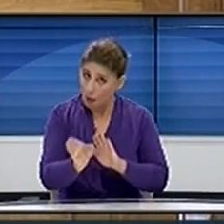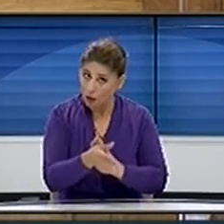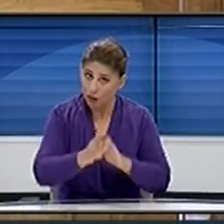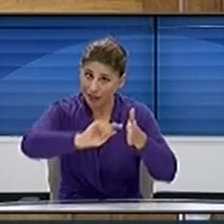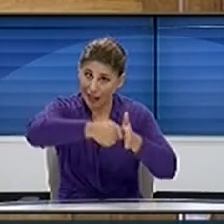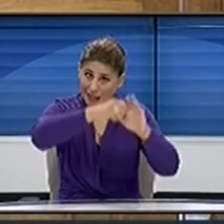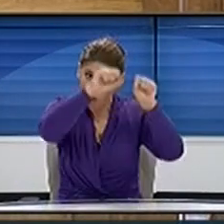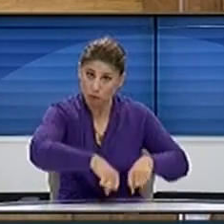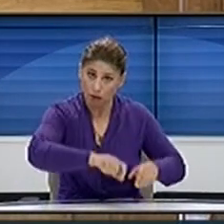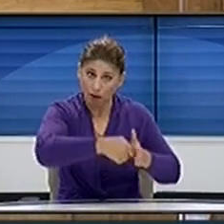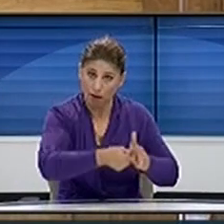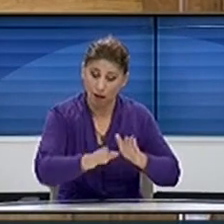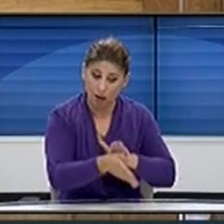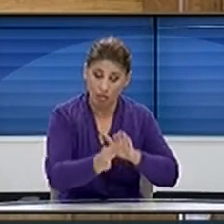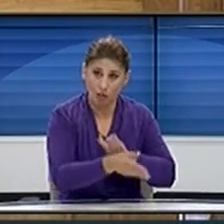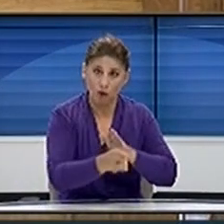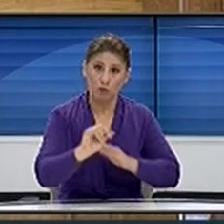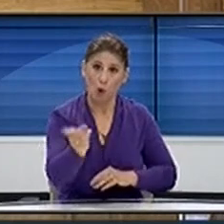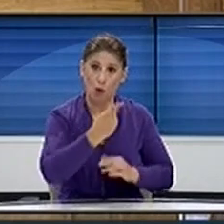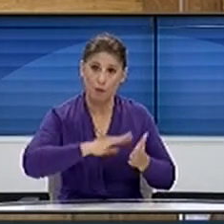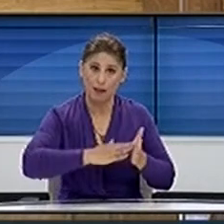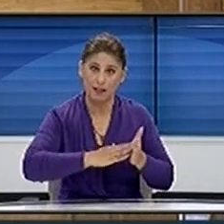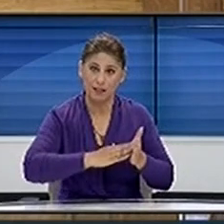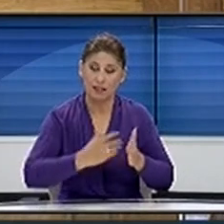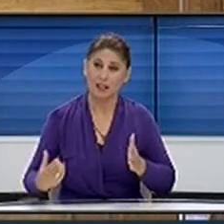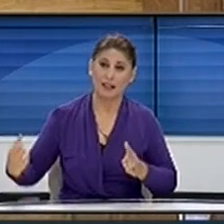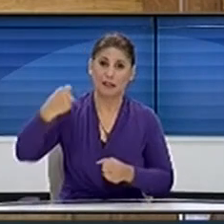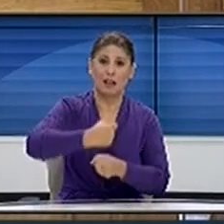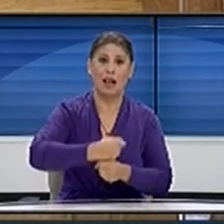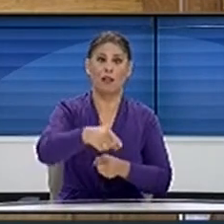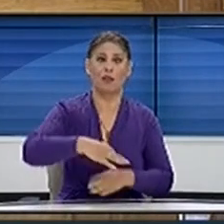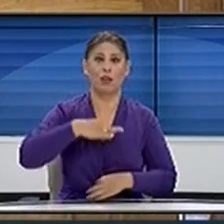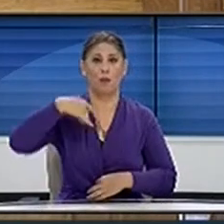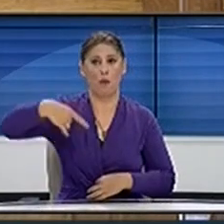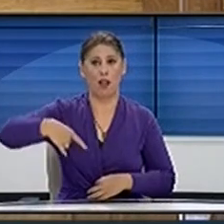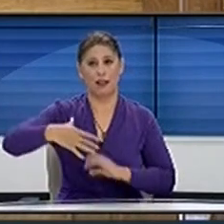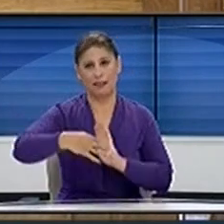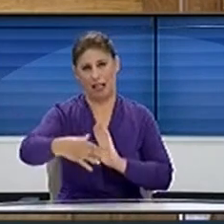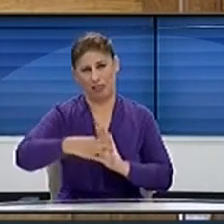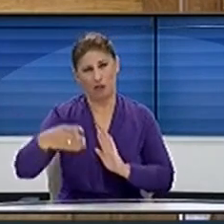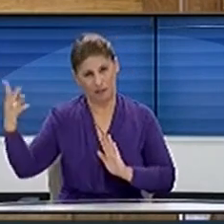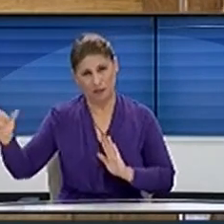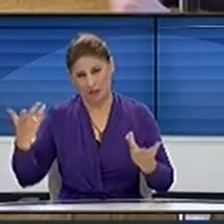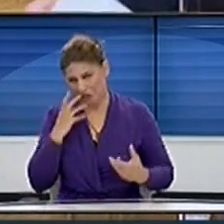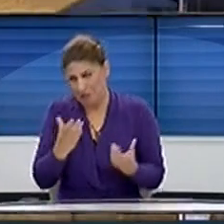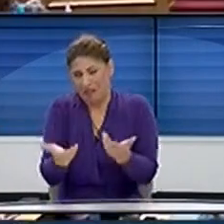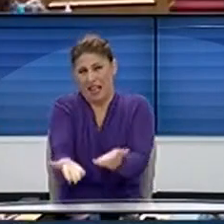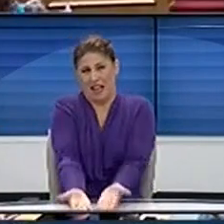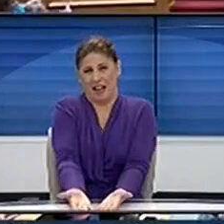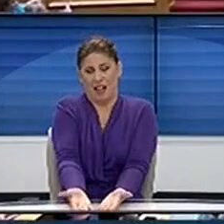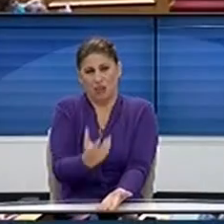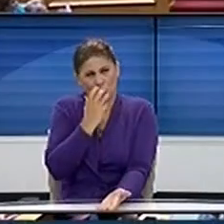Να την κλείσουμε την ΕΕΠ, να απολύσουμε όλους τους υπαλλήλους για να έρθει ο κ. Πολάκης να διορίσει τους δικούς του. Μα είμαστε σοβαροί! Είμαστε